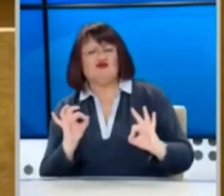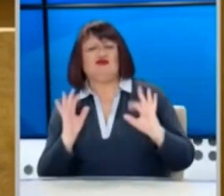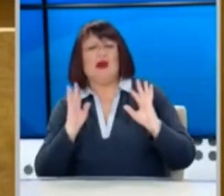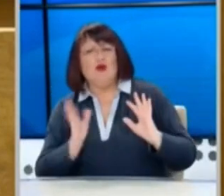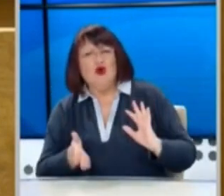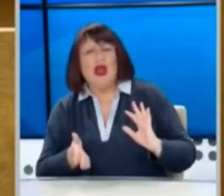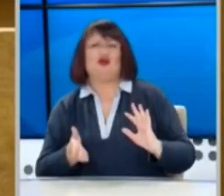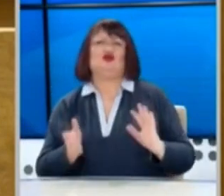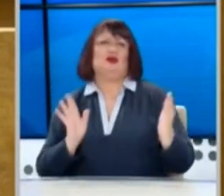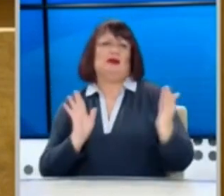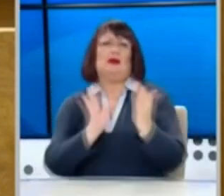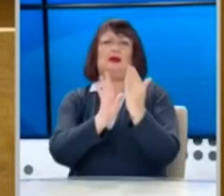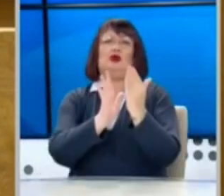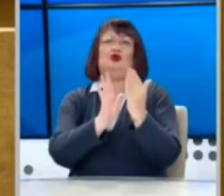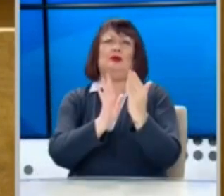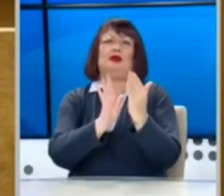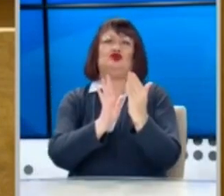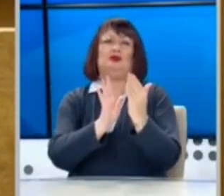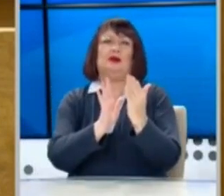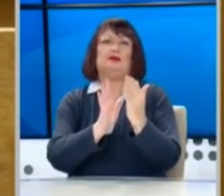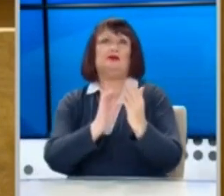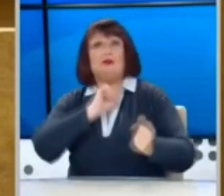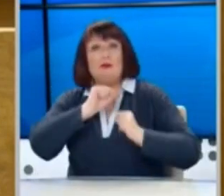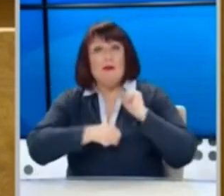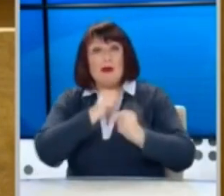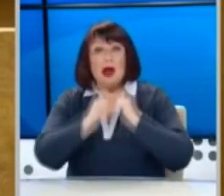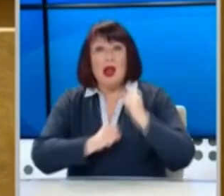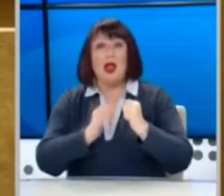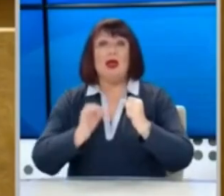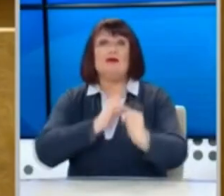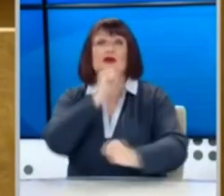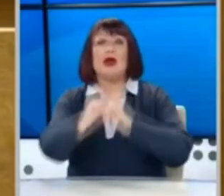σταθεί αντάξια όσων δίνουν αυτή τη μάχη στο πεδίο κάθε χρόνο,